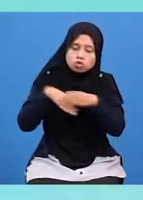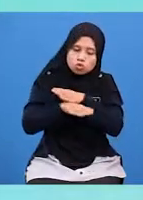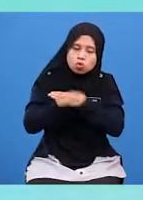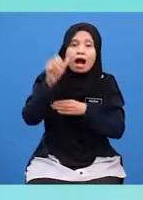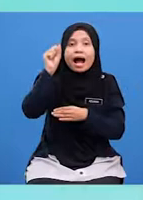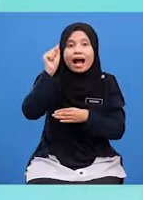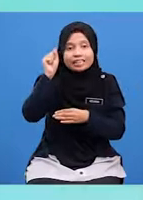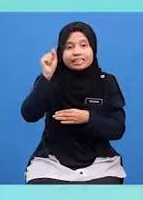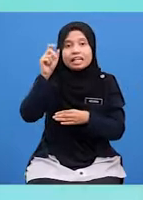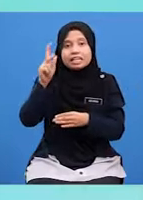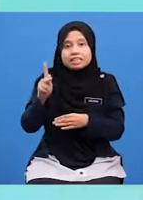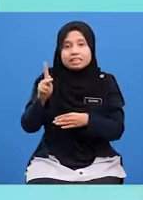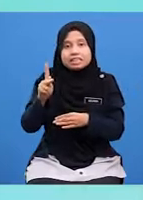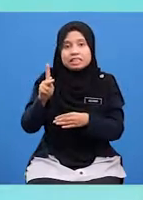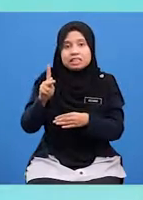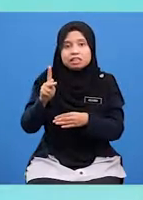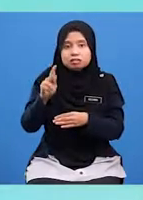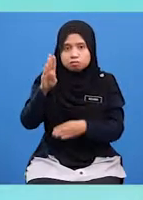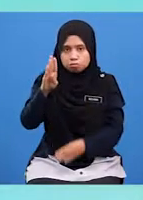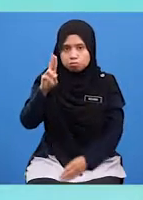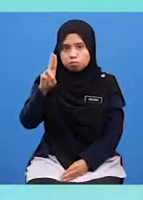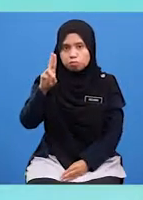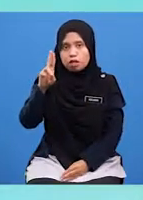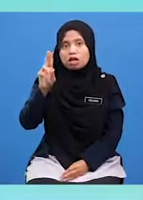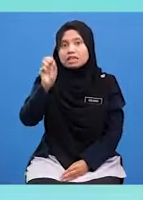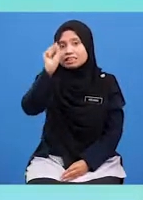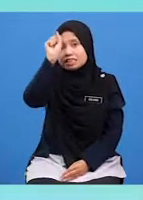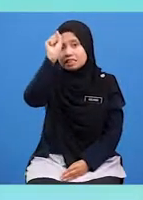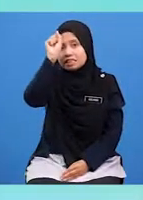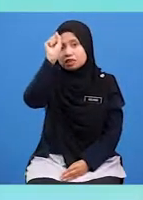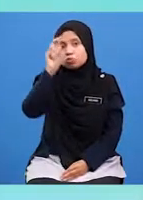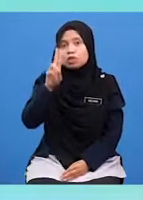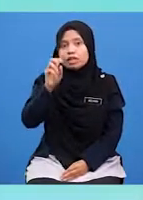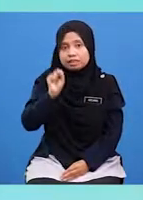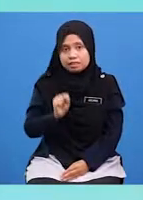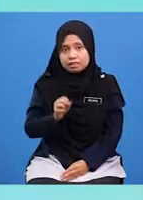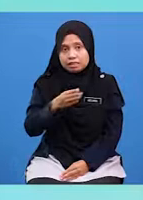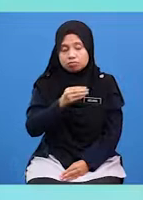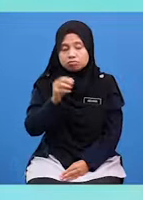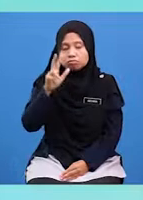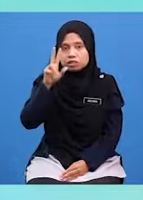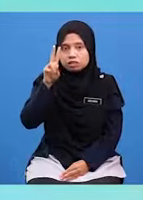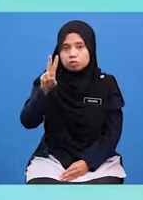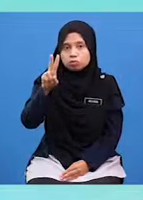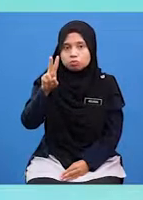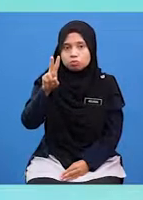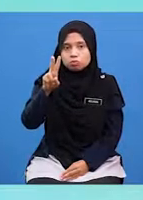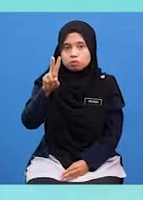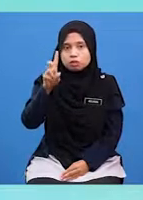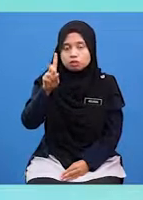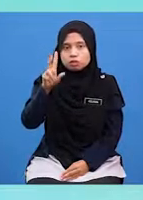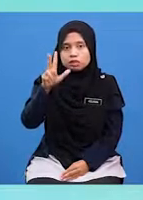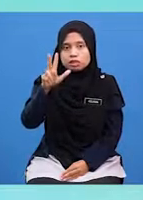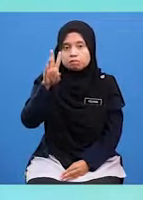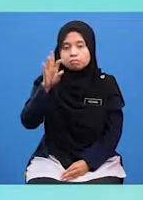Bulgaria, Selatan Rusia, Bukhara dan Samarkand. Pada tahun 1333 Masihi,